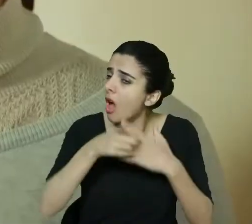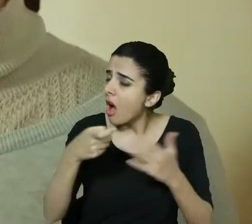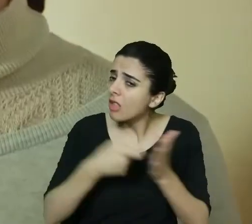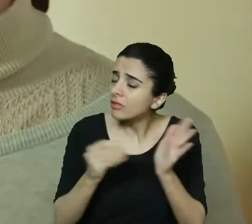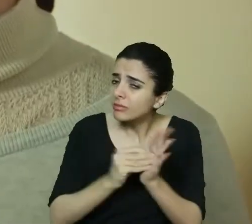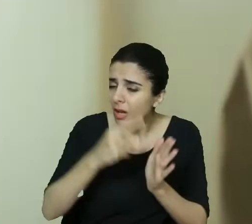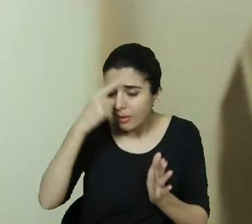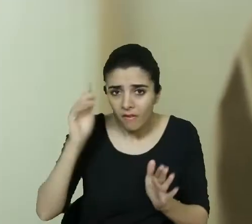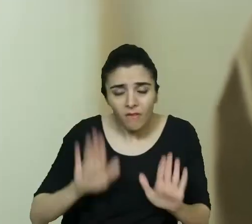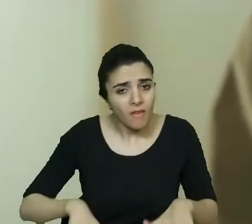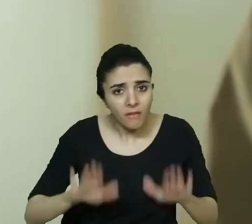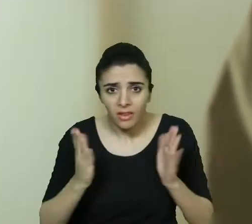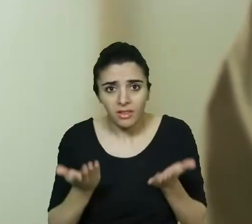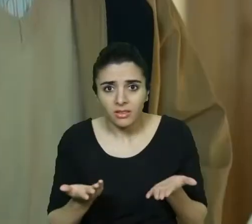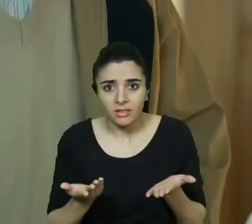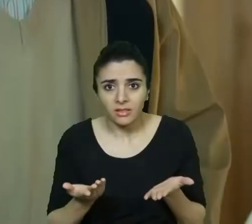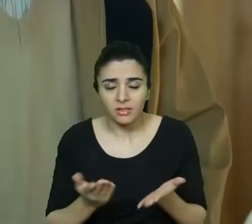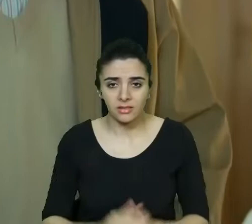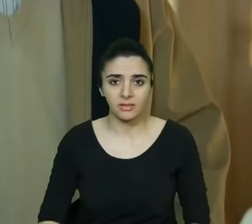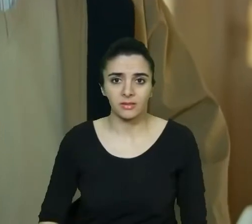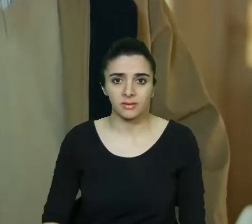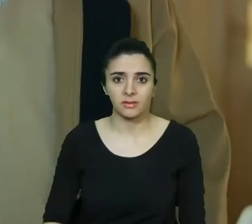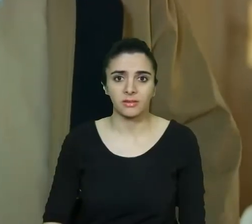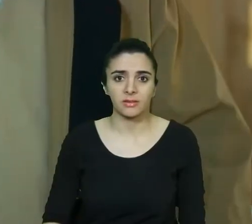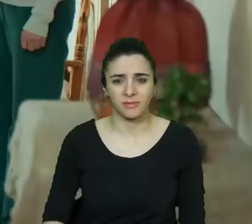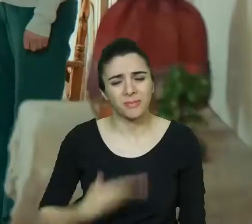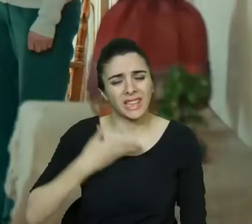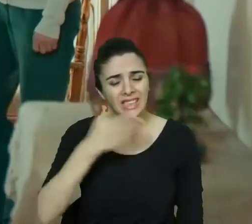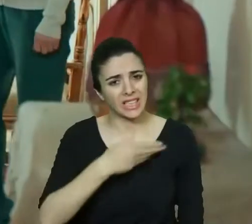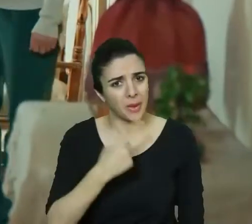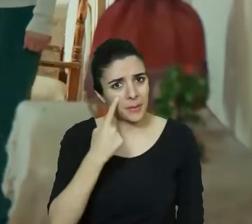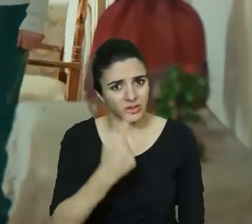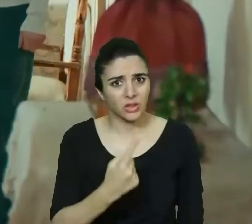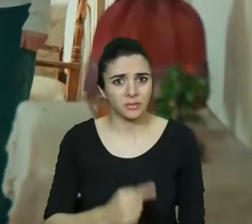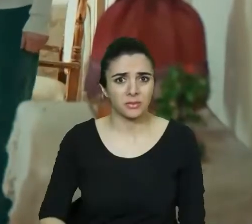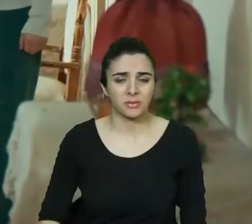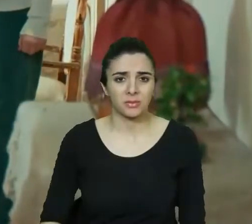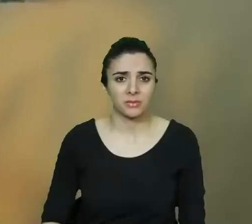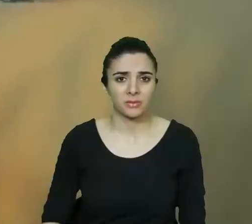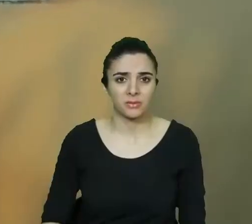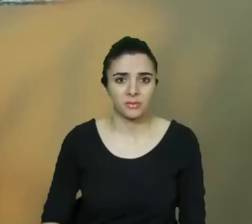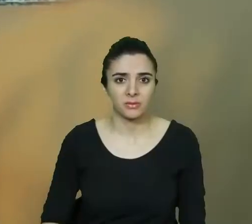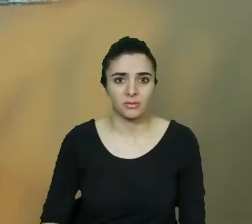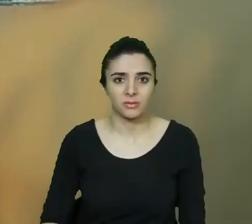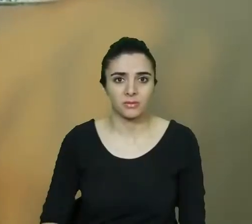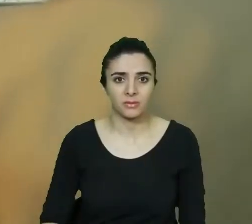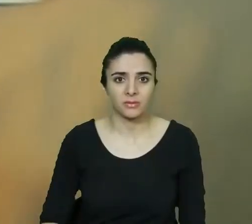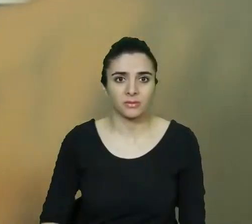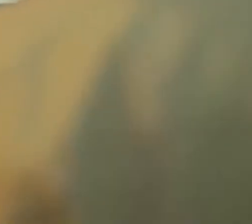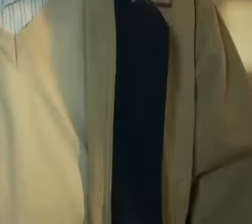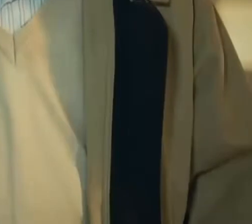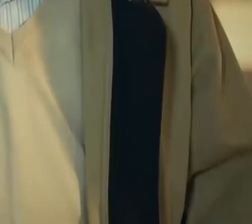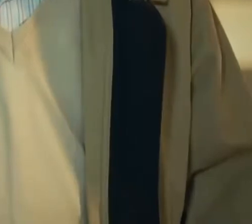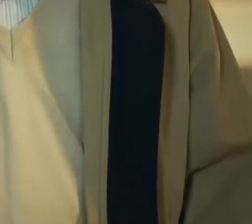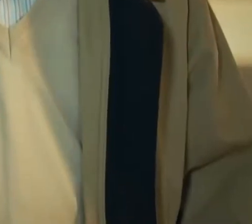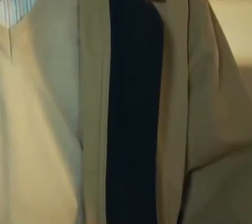Güler Elif'e döndü, kaygılı bakıştılar. Gideceğim ben. Telaşla kapıya doğru ilerlerken kolunda çantasıyla Cevat